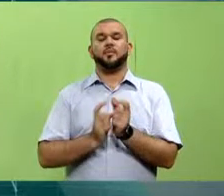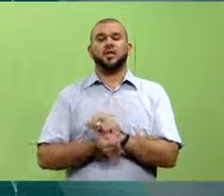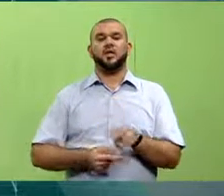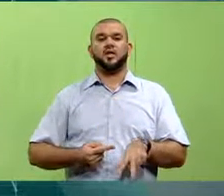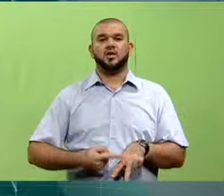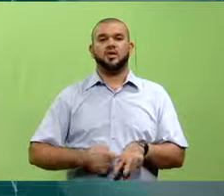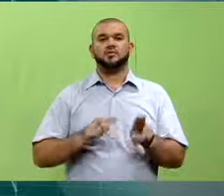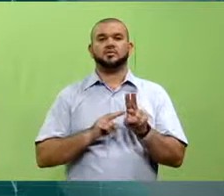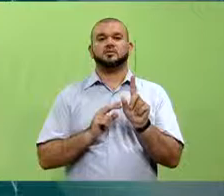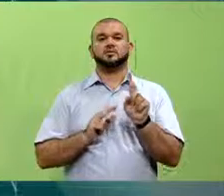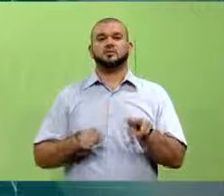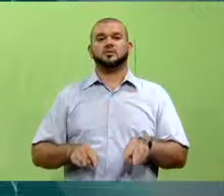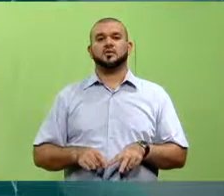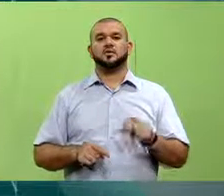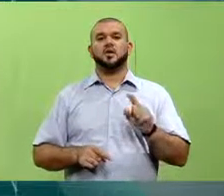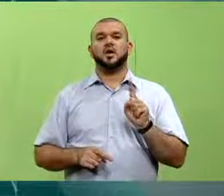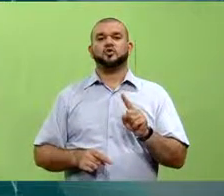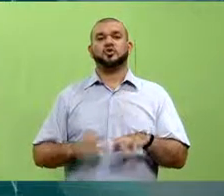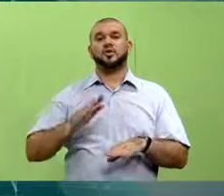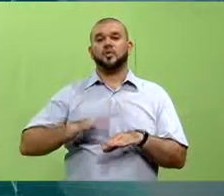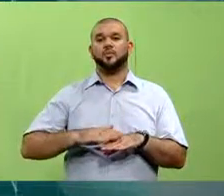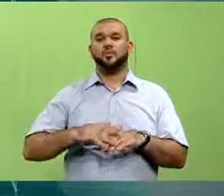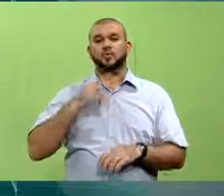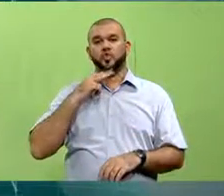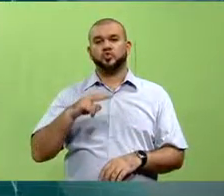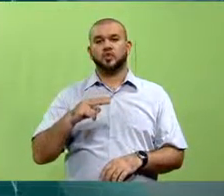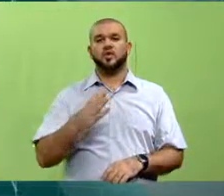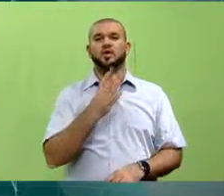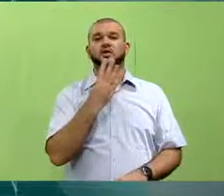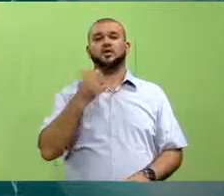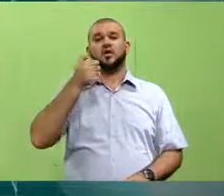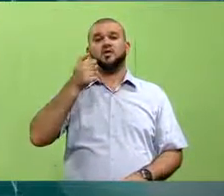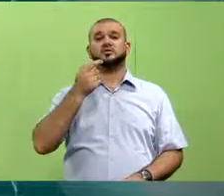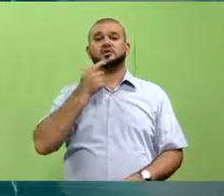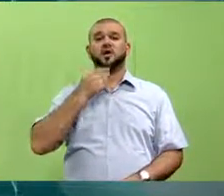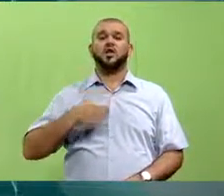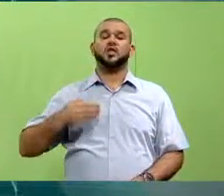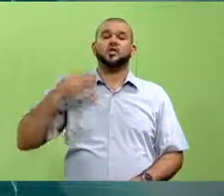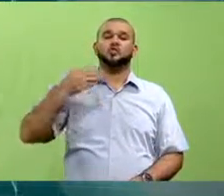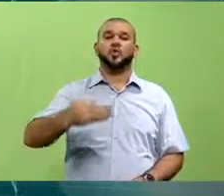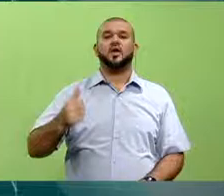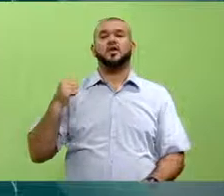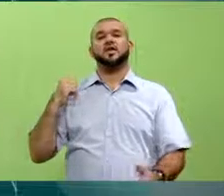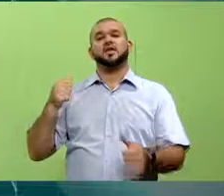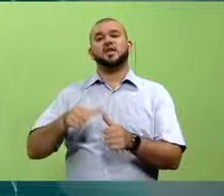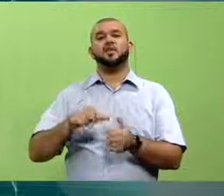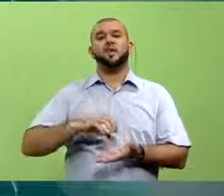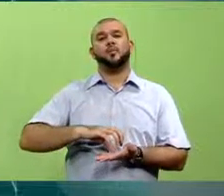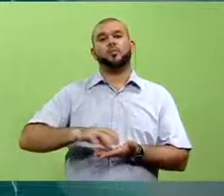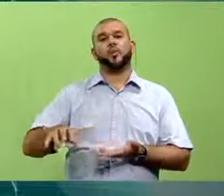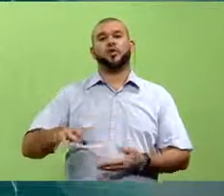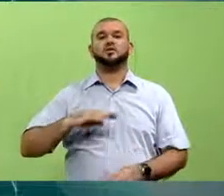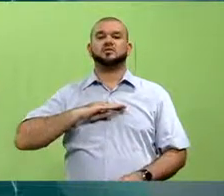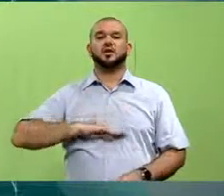kumsal parkında bir araya gelmenin heyecan ve gururunu yaşadığını ifade ederek kendisinin